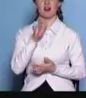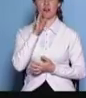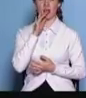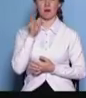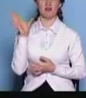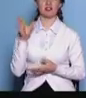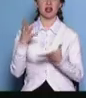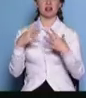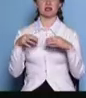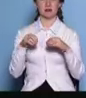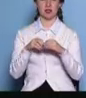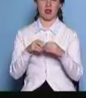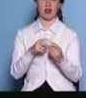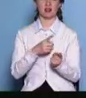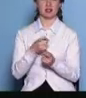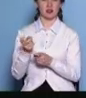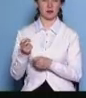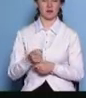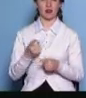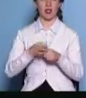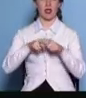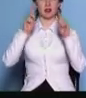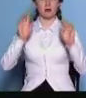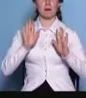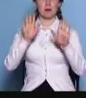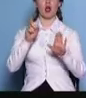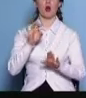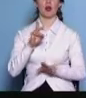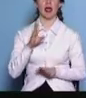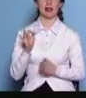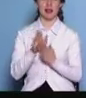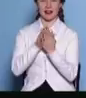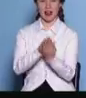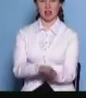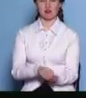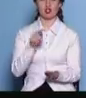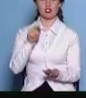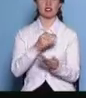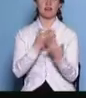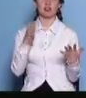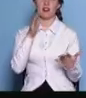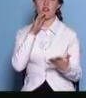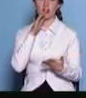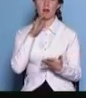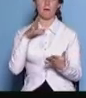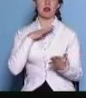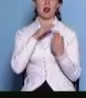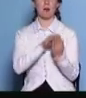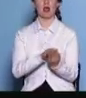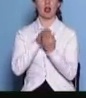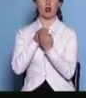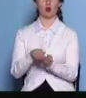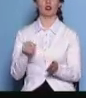семья из автоматов. Этот мемориальный комплекс установили на Хохряковском кладбище. Как раз здесь в разное время были похоронены погибшие